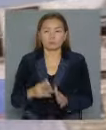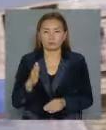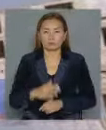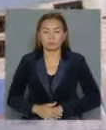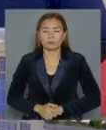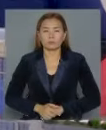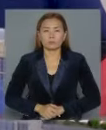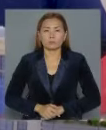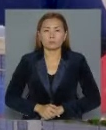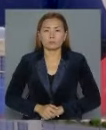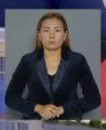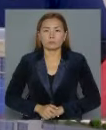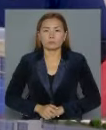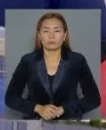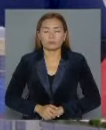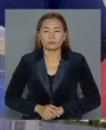алынады.